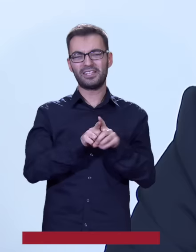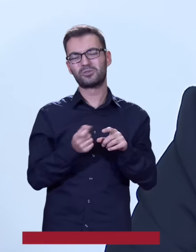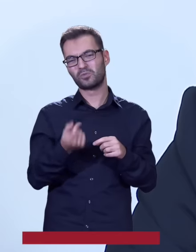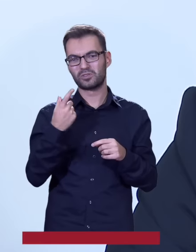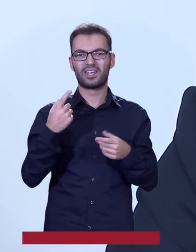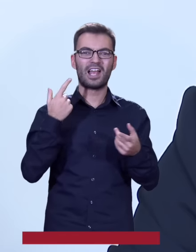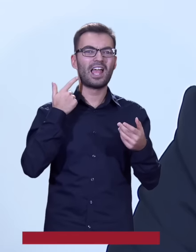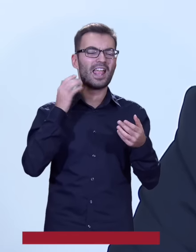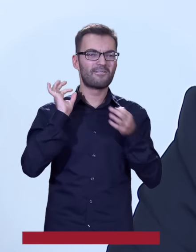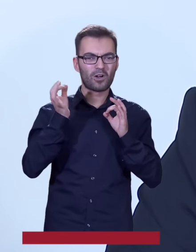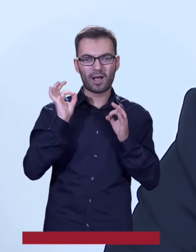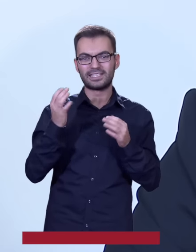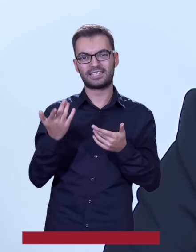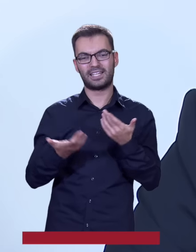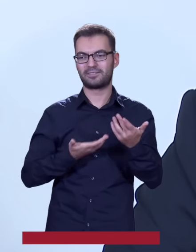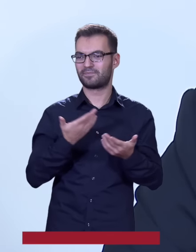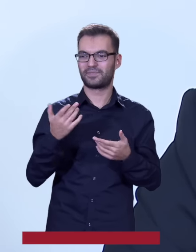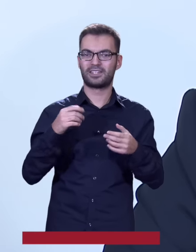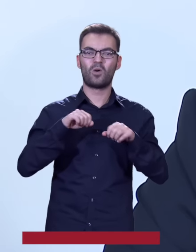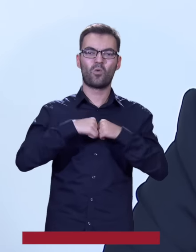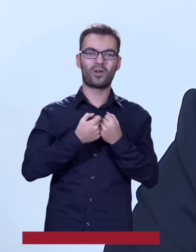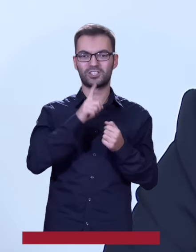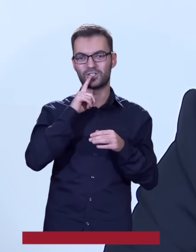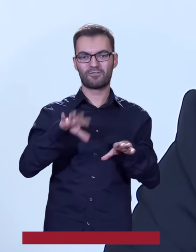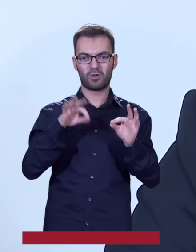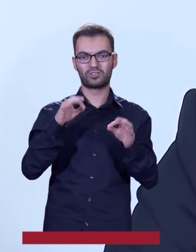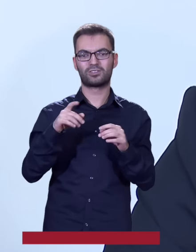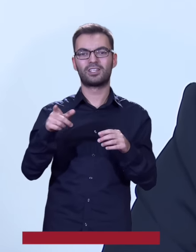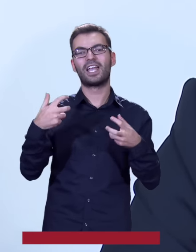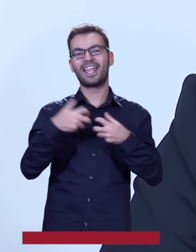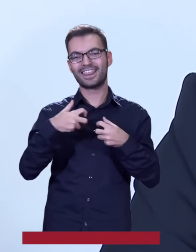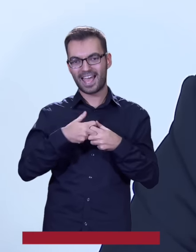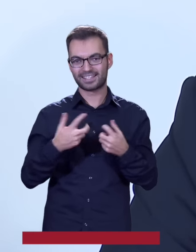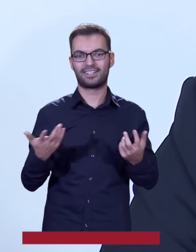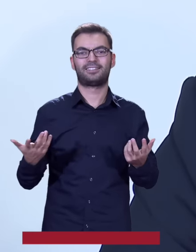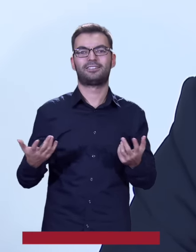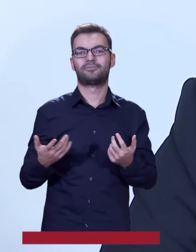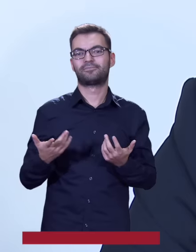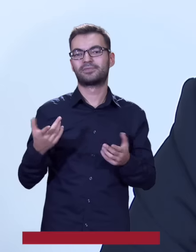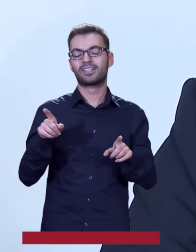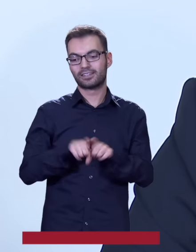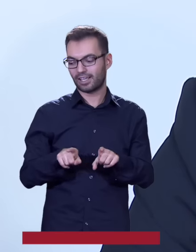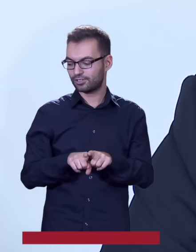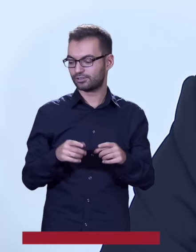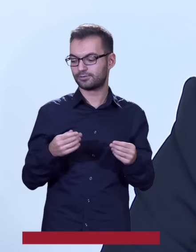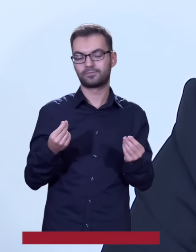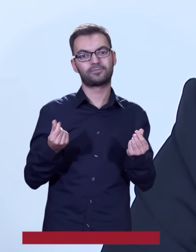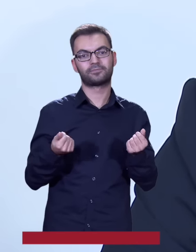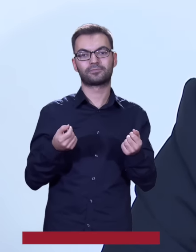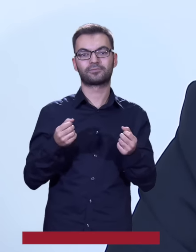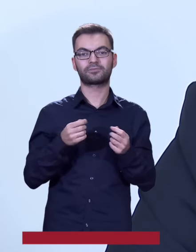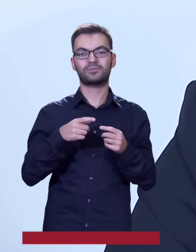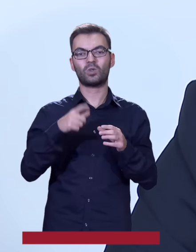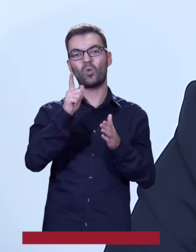sygnały o łamaniu ciszy wyborczej w internecie, jak również wrzucanie ulotek